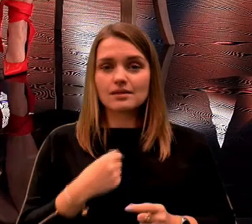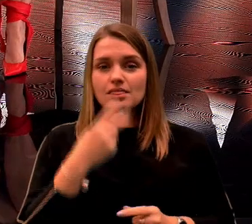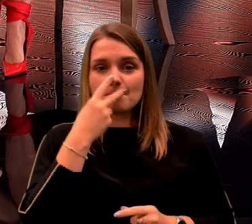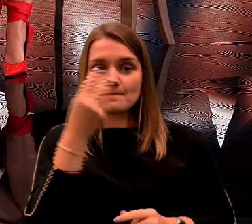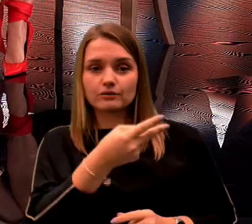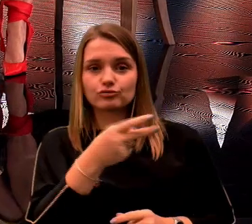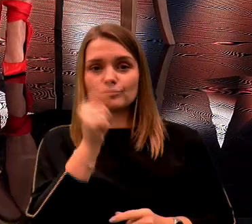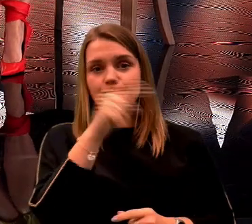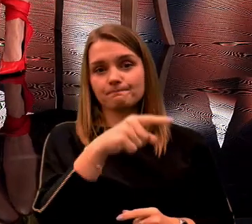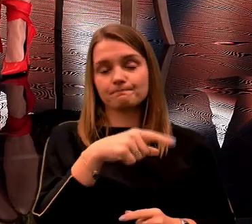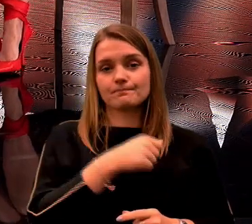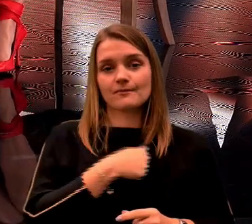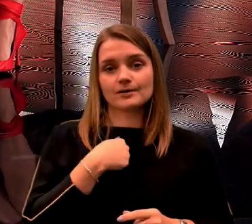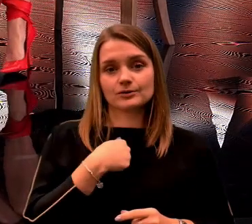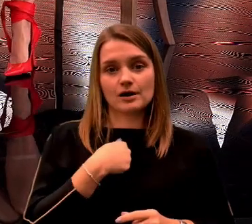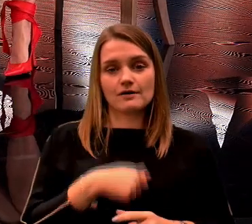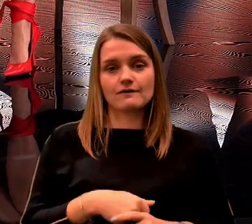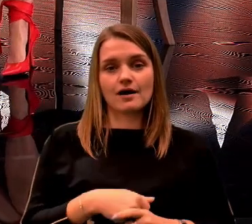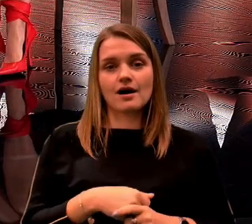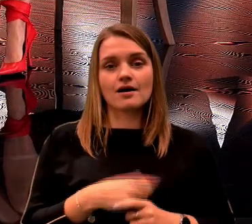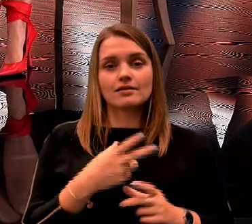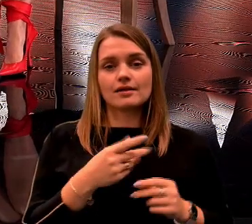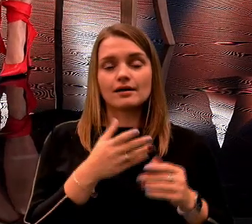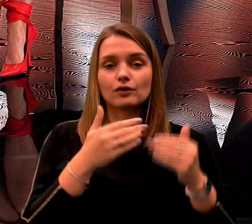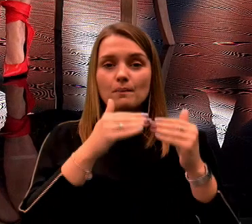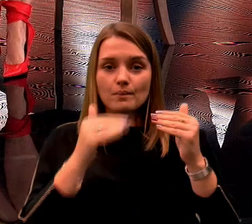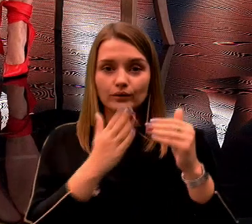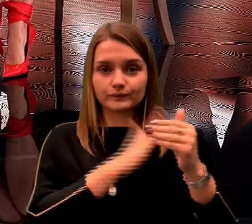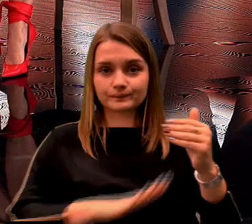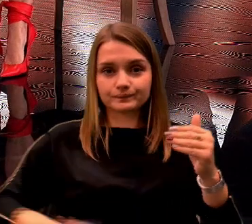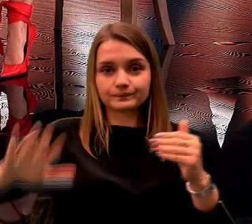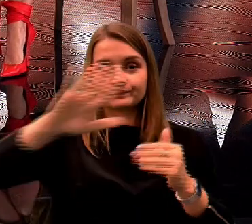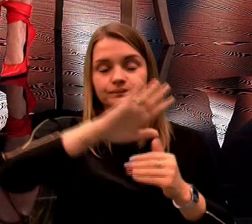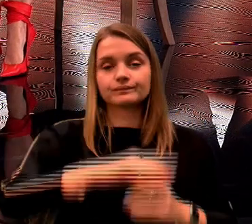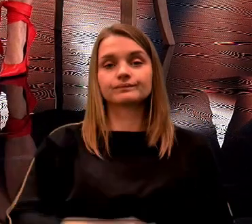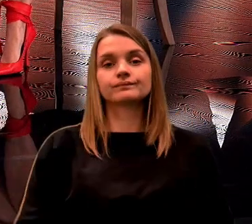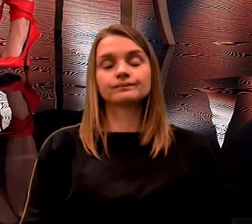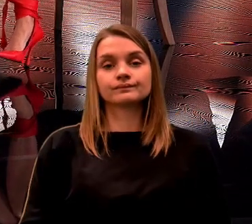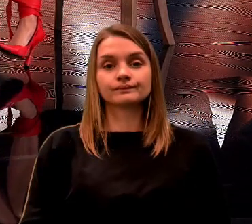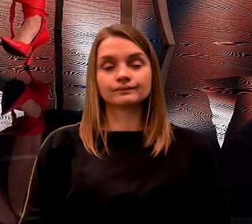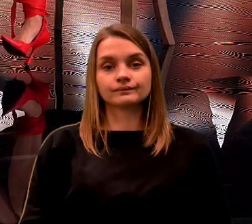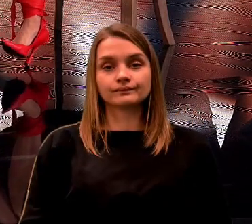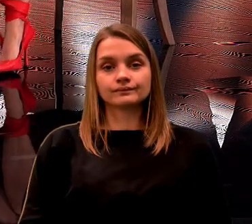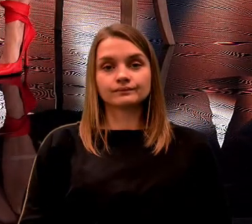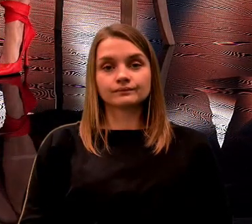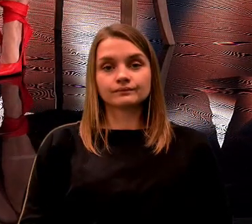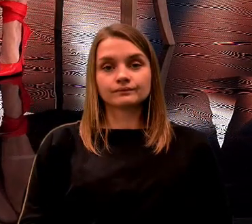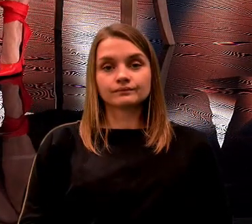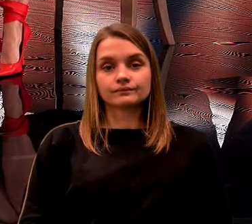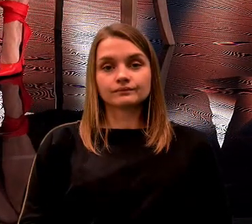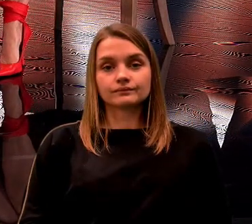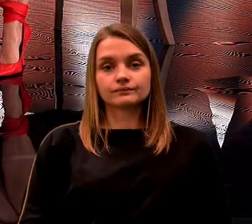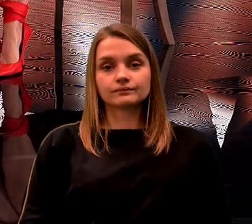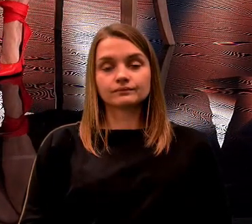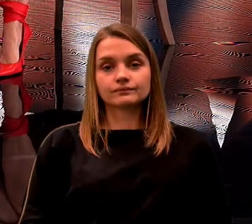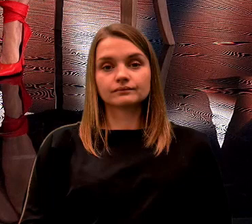tam jest? No bo ja jestem, że tak się wyrażę, z zadupia totalnego, czyli z Libiąża, 30 kilometrów od